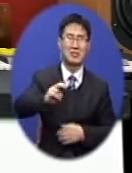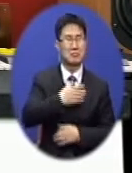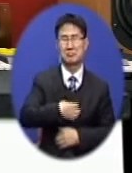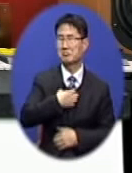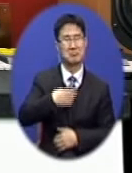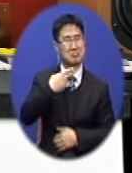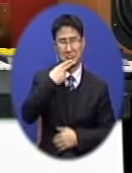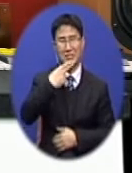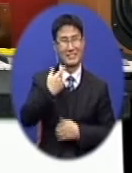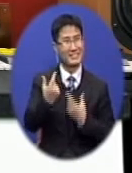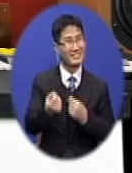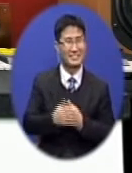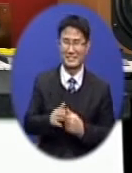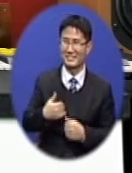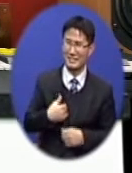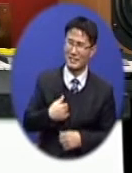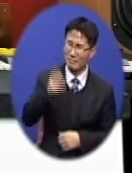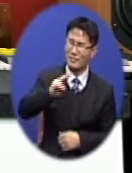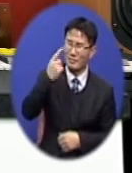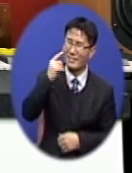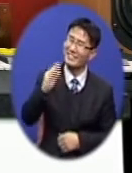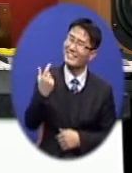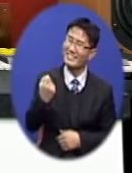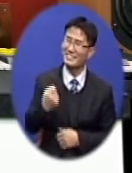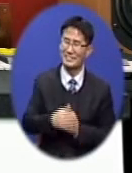같아요. 예. 예, 불러봐야 알겠죠.